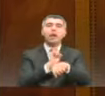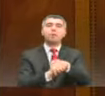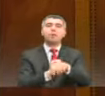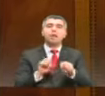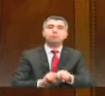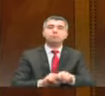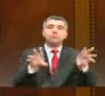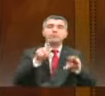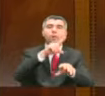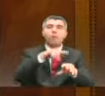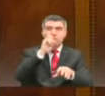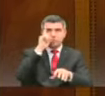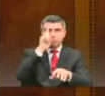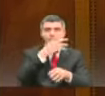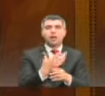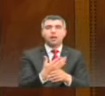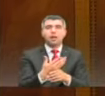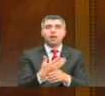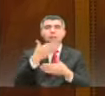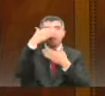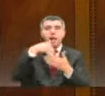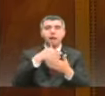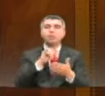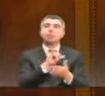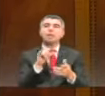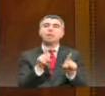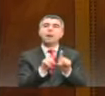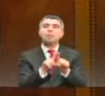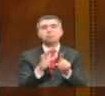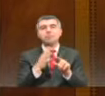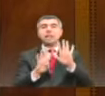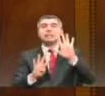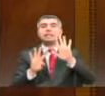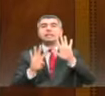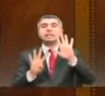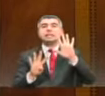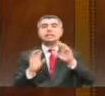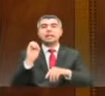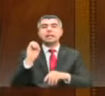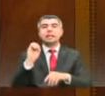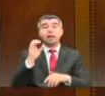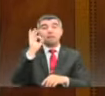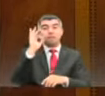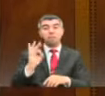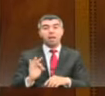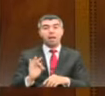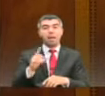ببلادنا، وهذا إن شاء الله سيمكننا من أن نصل إلى 90% من التغطية الصحية بجمع مختلف هذه البرامج